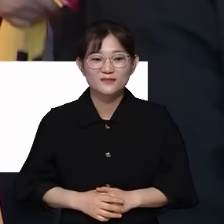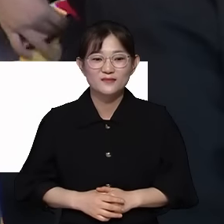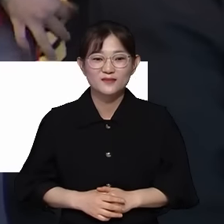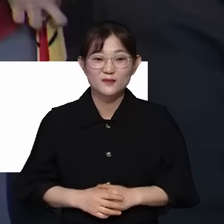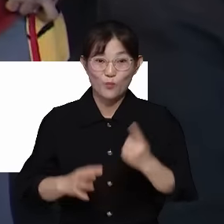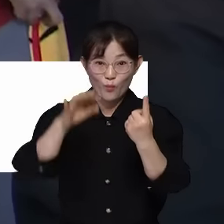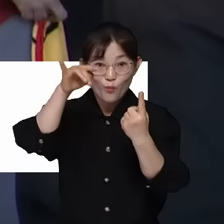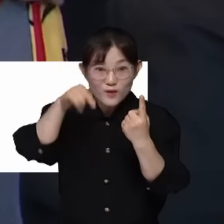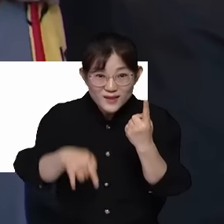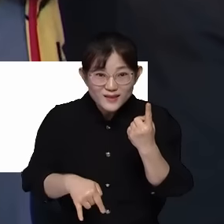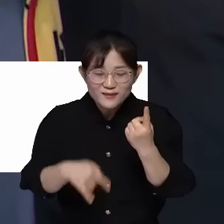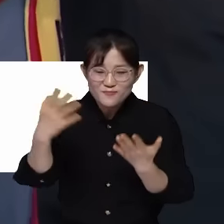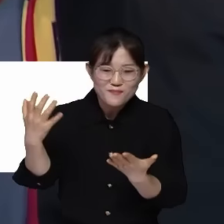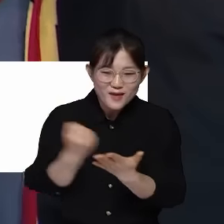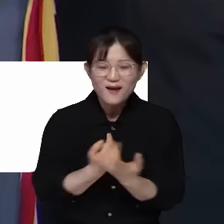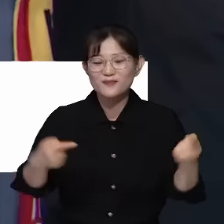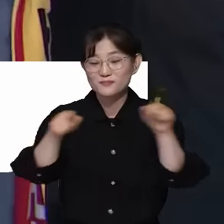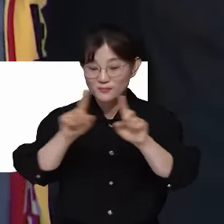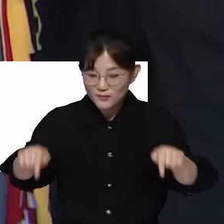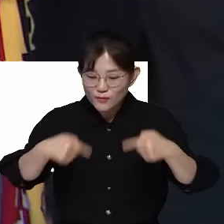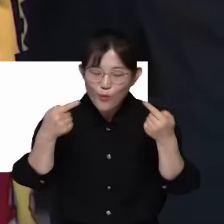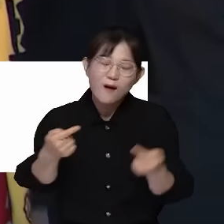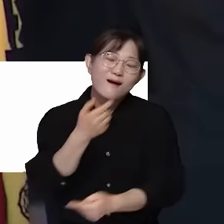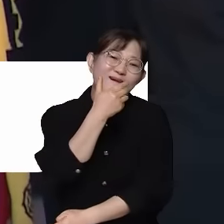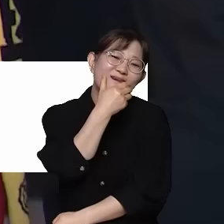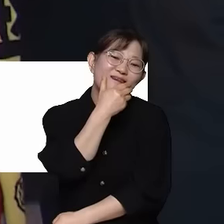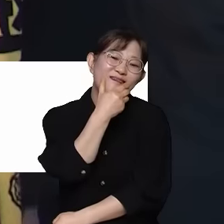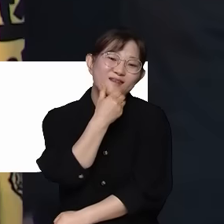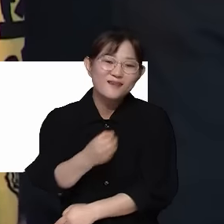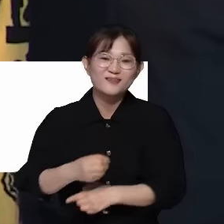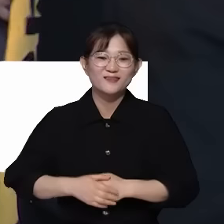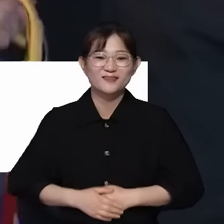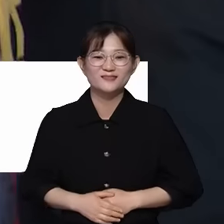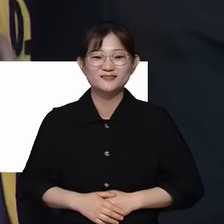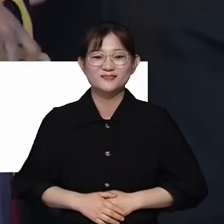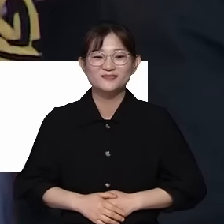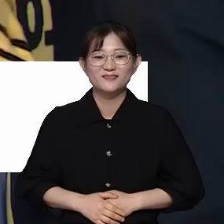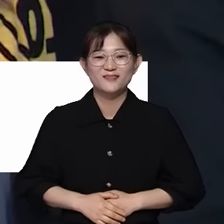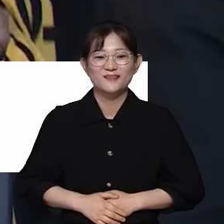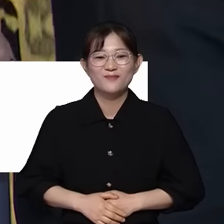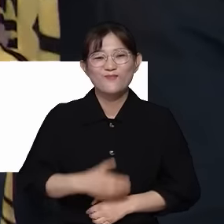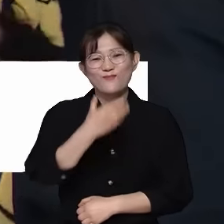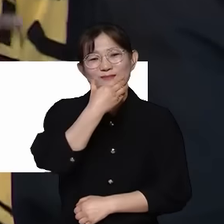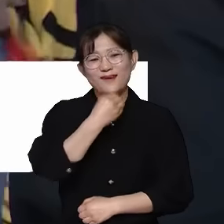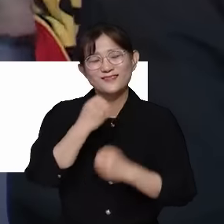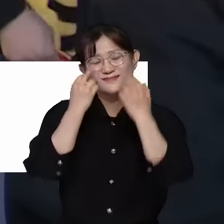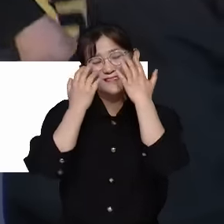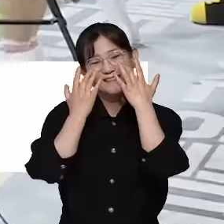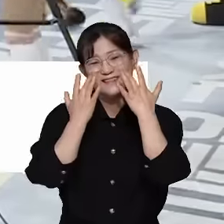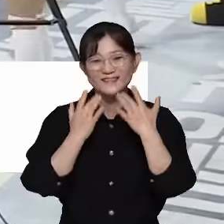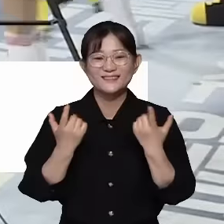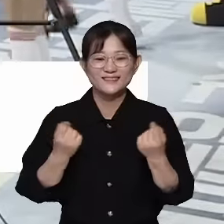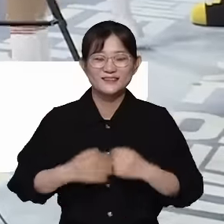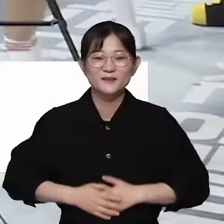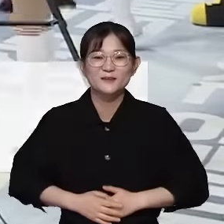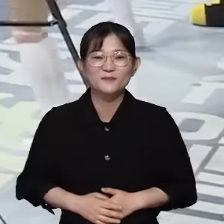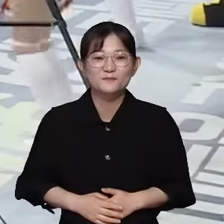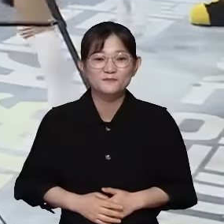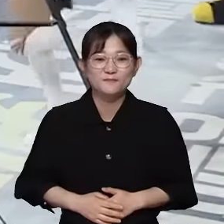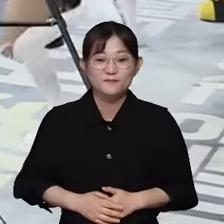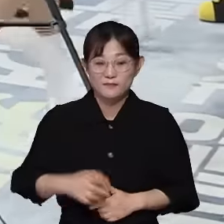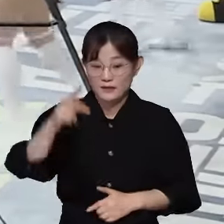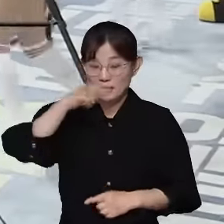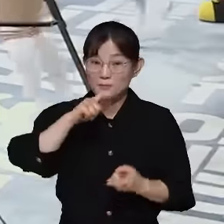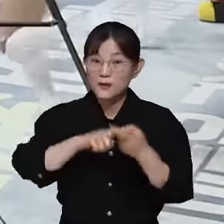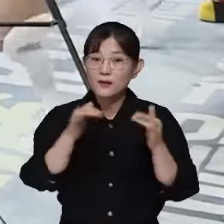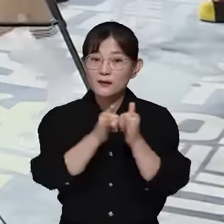있어서 진짜 너무 행복하고 말하는 순간에도 정말 눈물이 쏟아져 나올 것 같아요. 기아